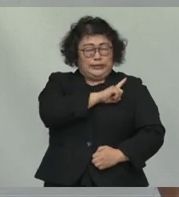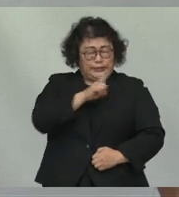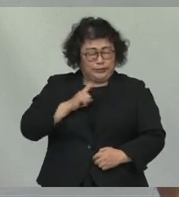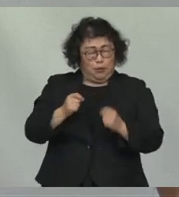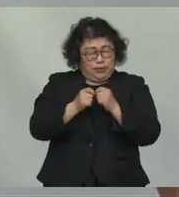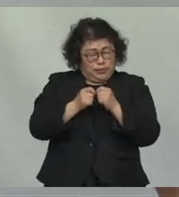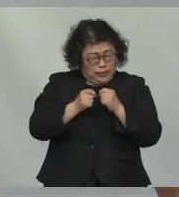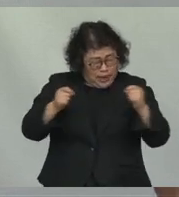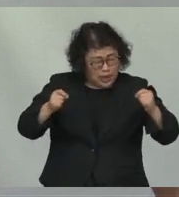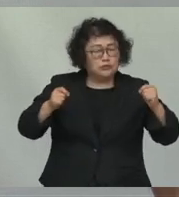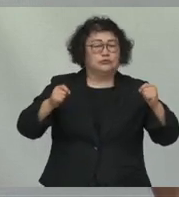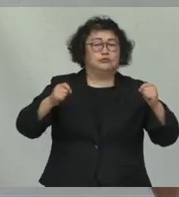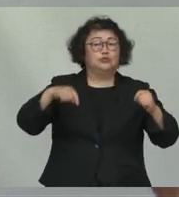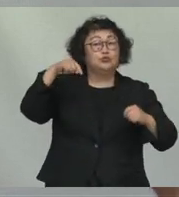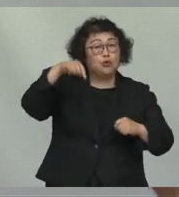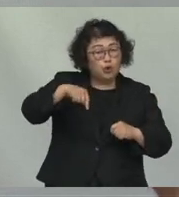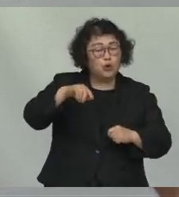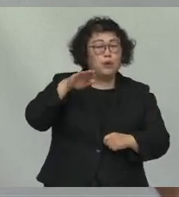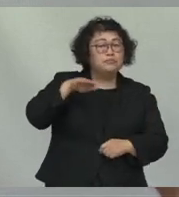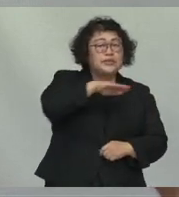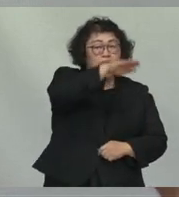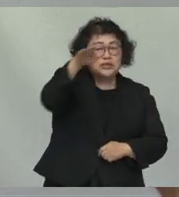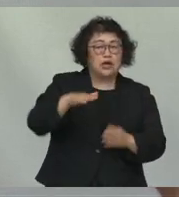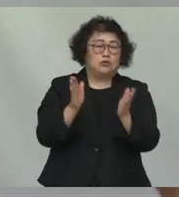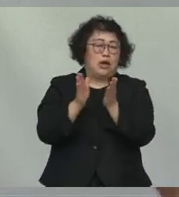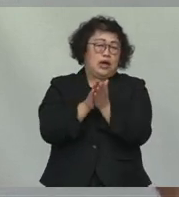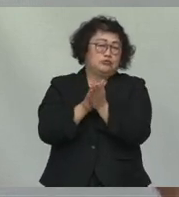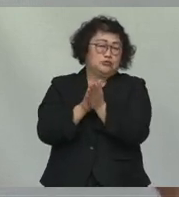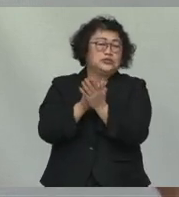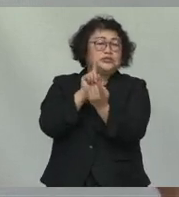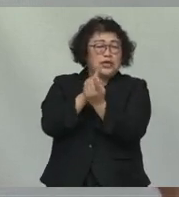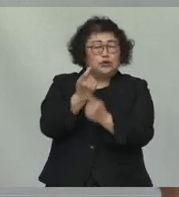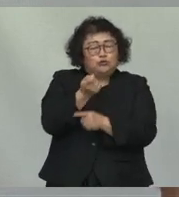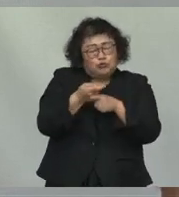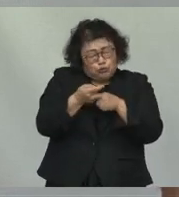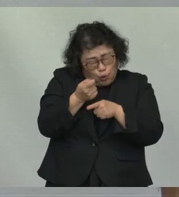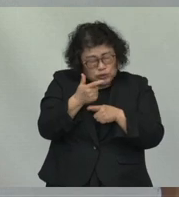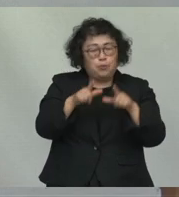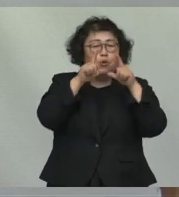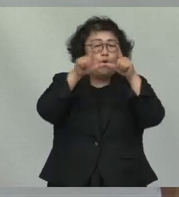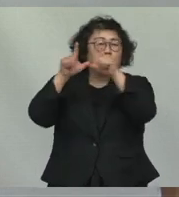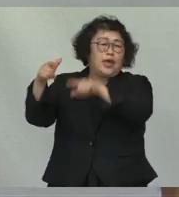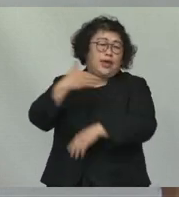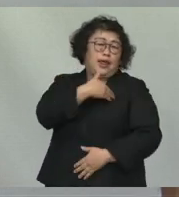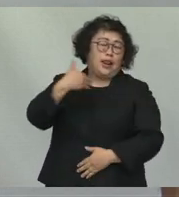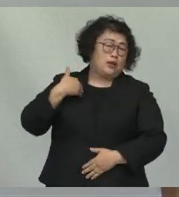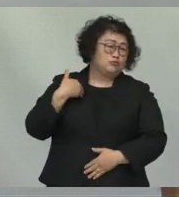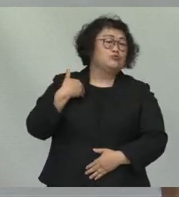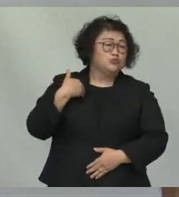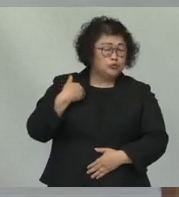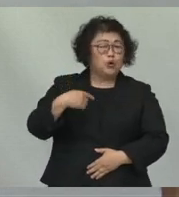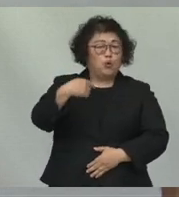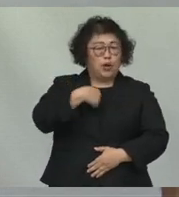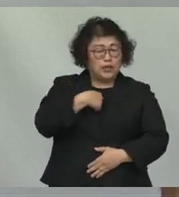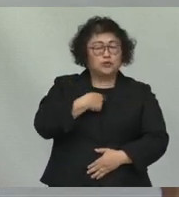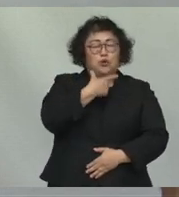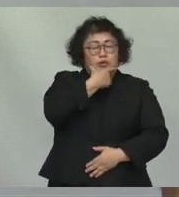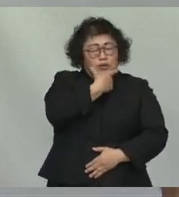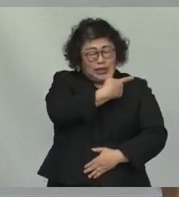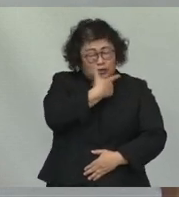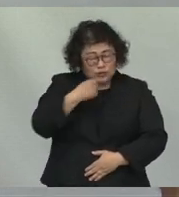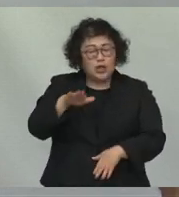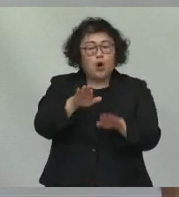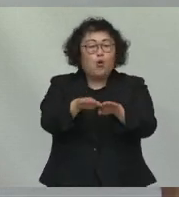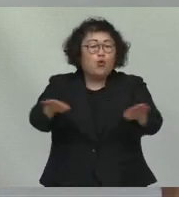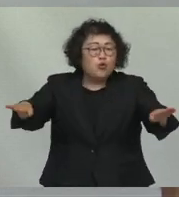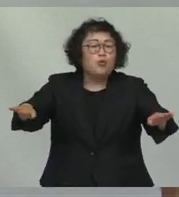長生きしてこの皆さん方の拍手に少しでも応えられる、そして私の大好きな子ども